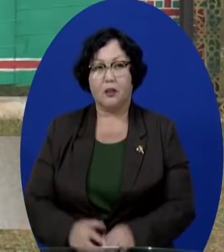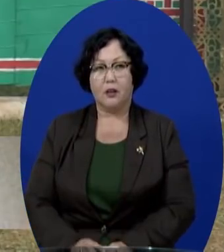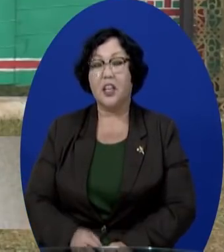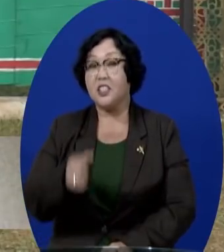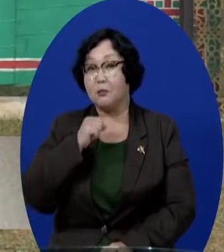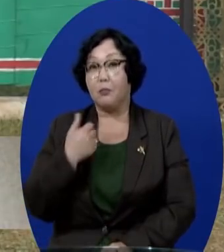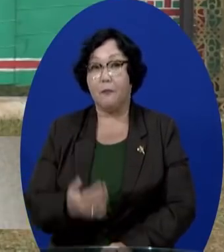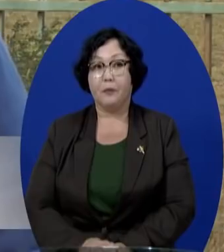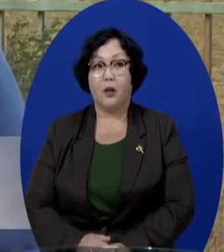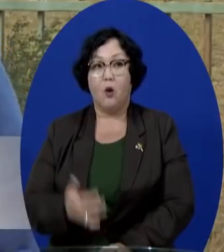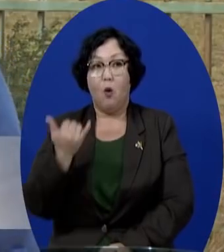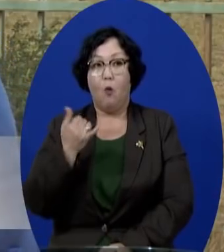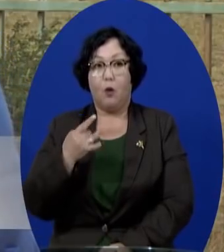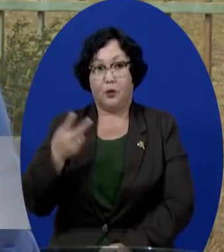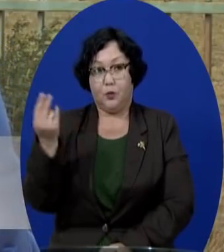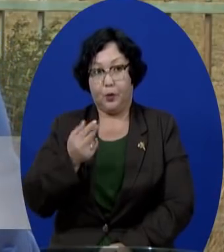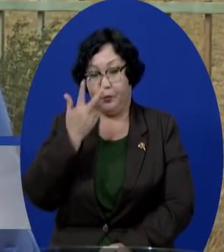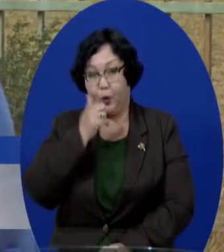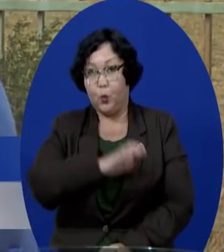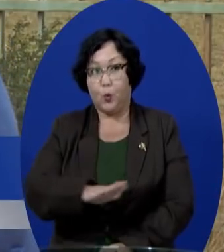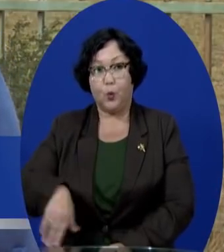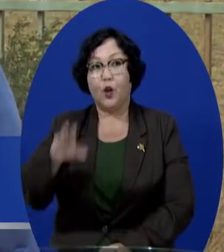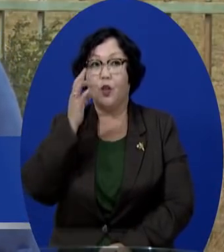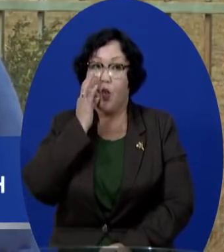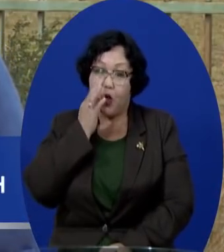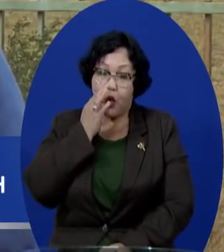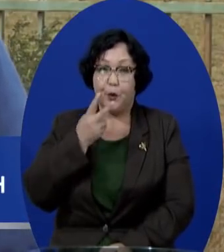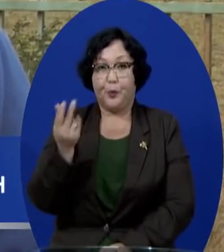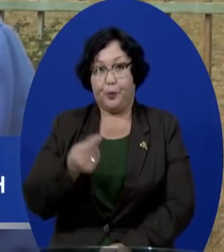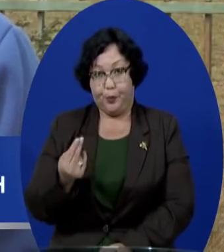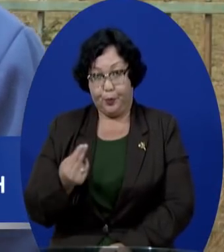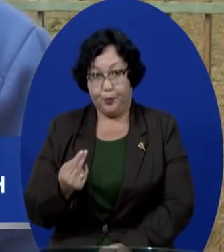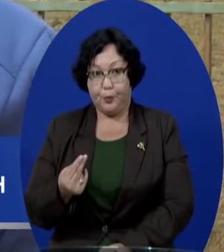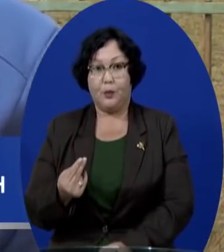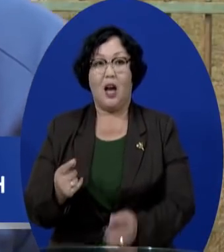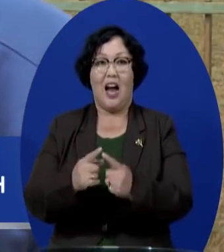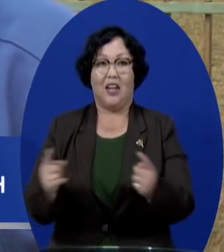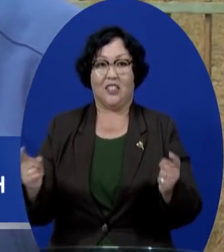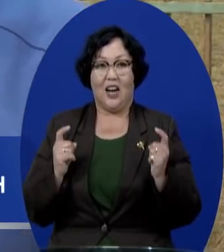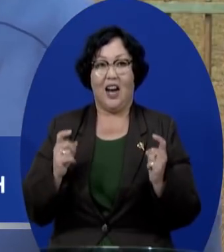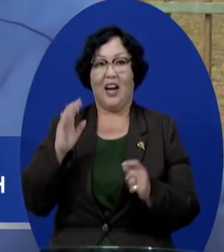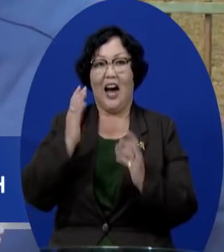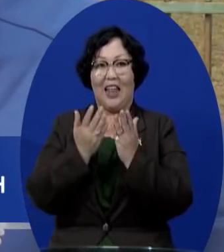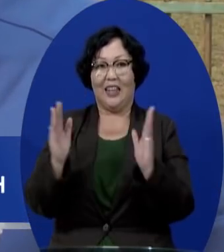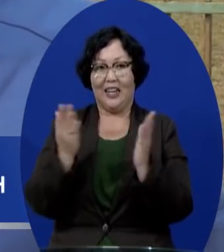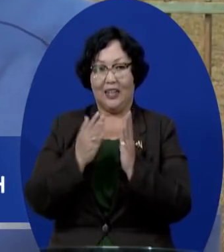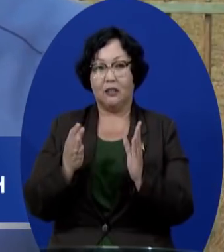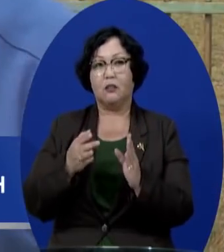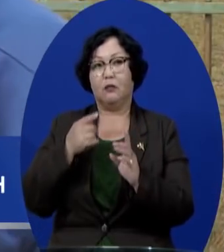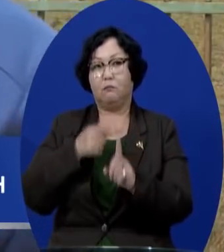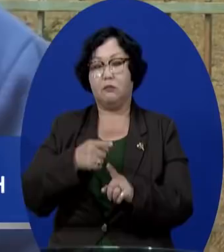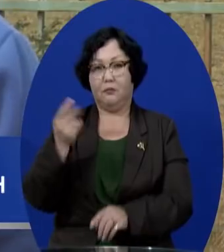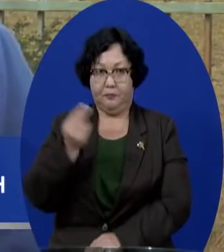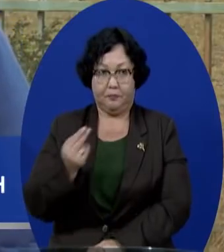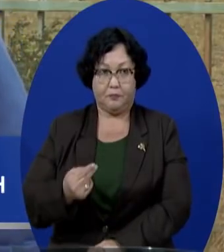Эргэд уран зураг хүүхдтэй айлууд бол Google Дэмбаатарын зураг ч юм уу тэг зурлаа. Тэгээд тэр